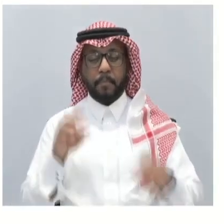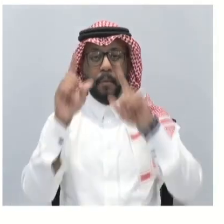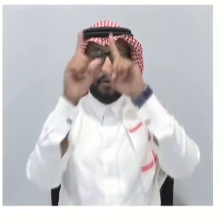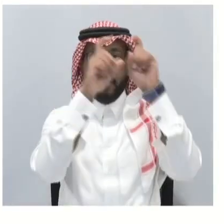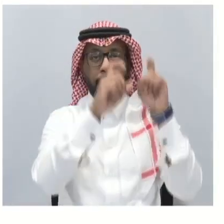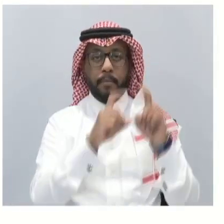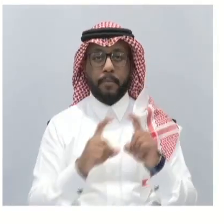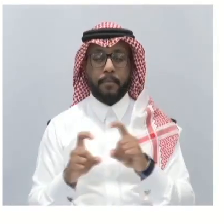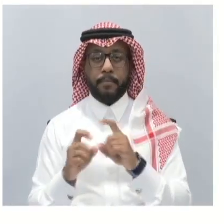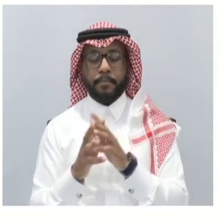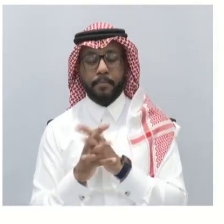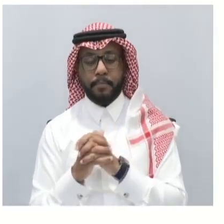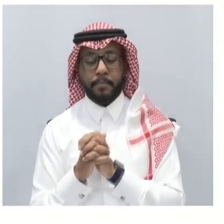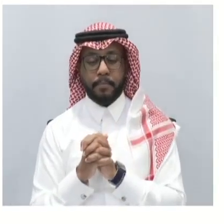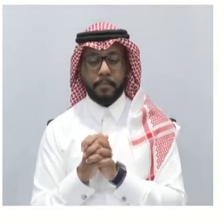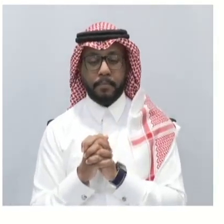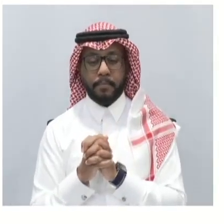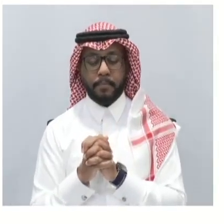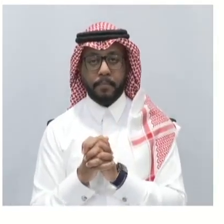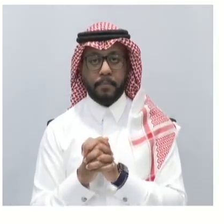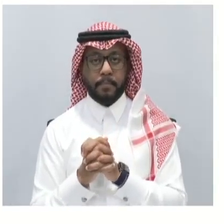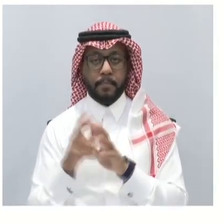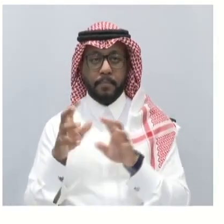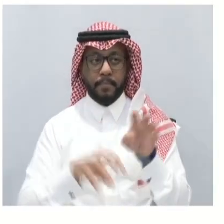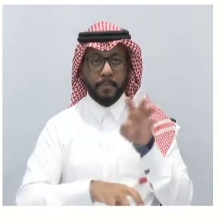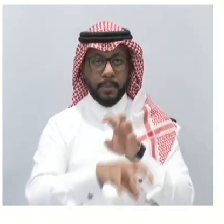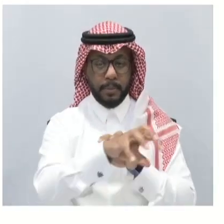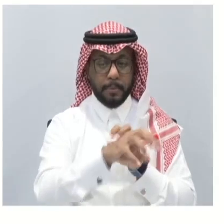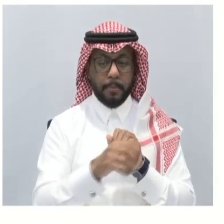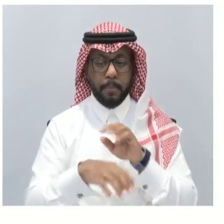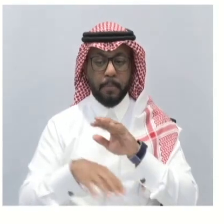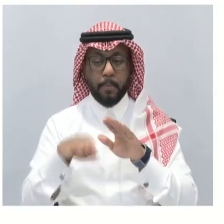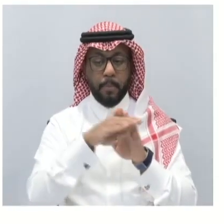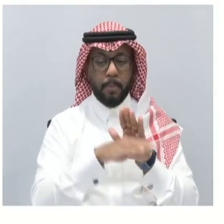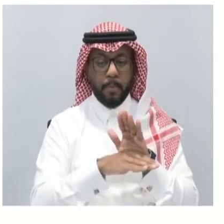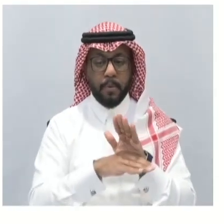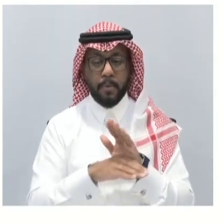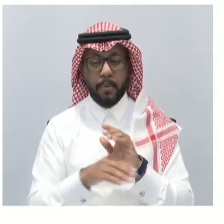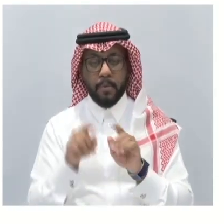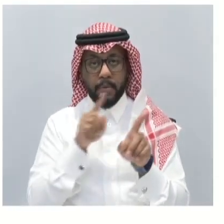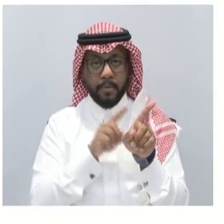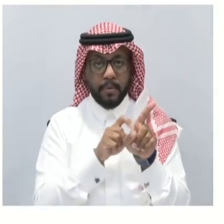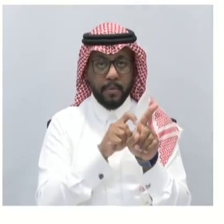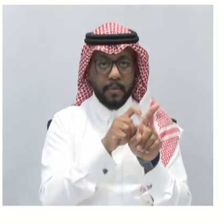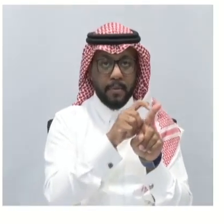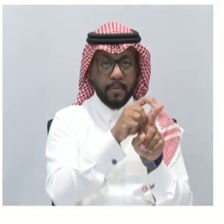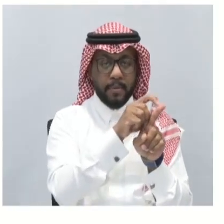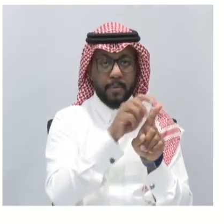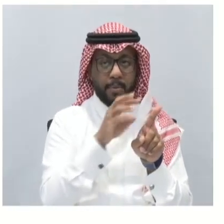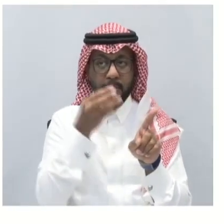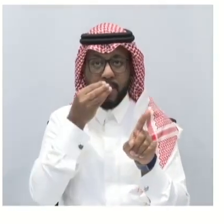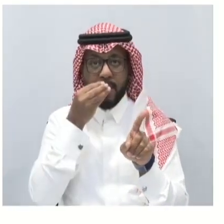معطيني ثلاث صور وملخبطه معطيني ايش جراده تتغذى على